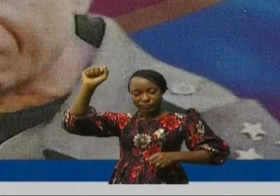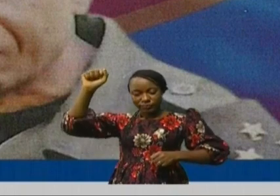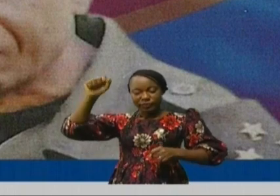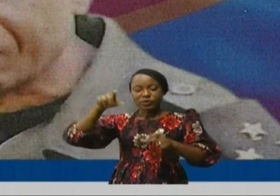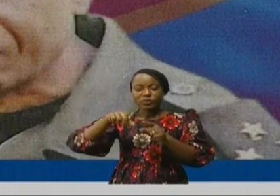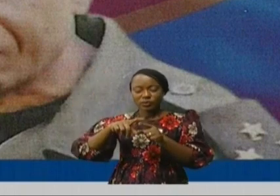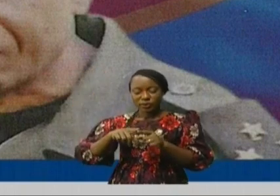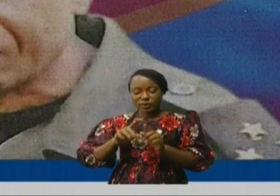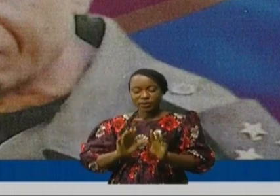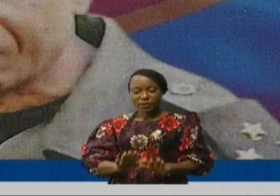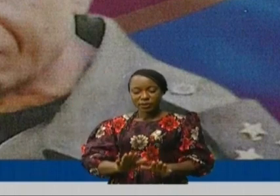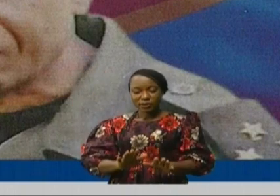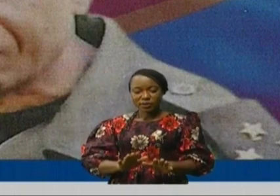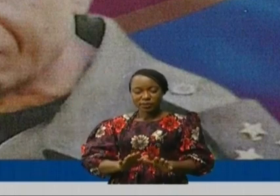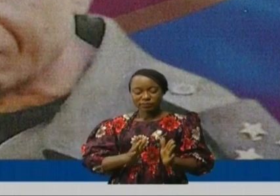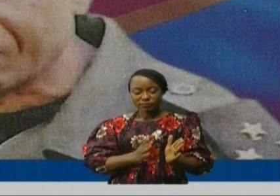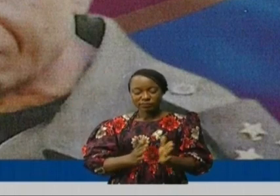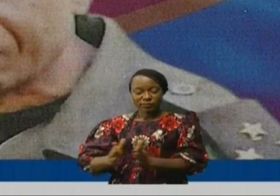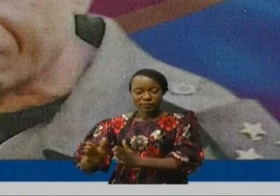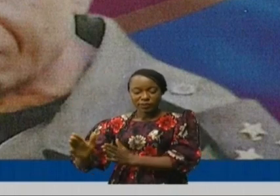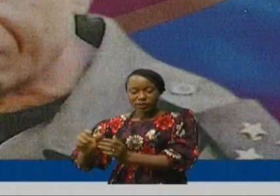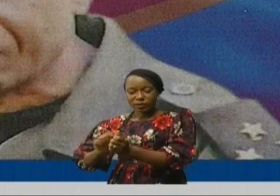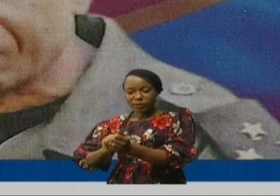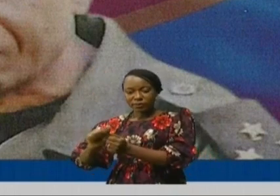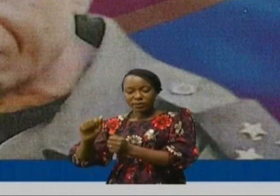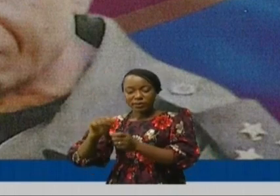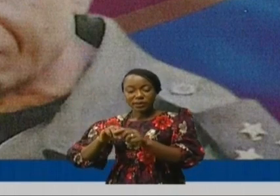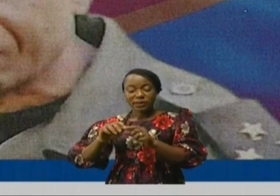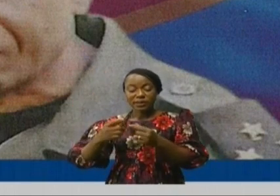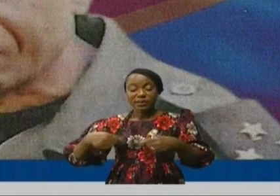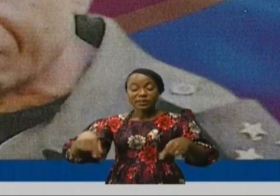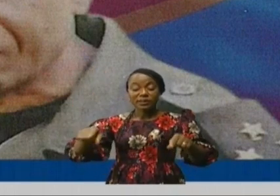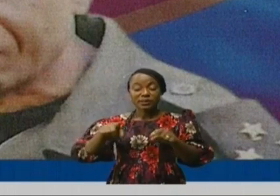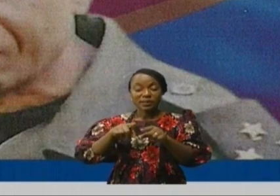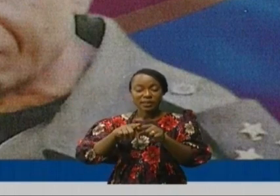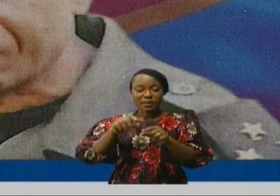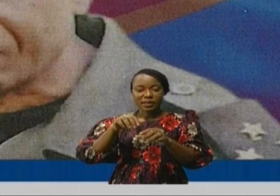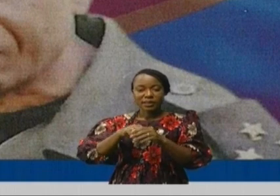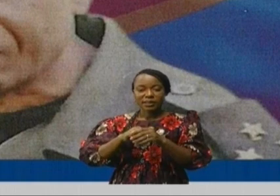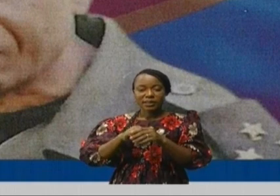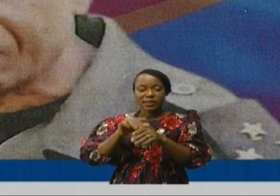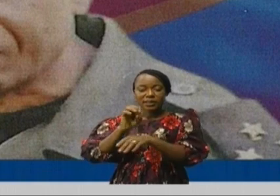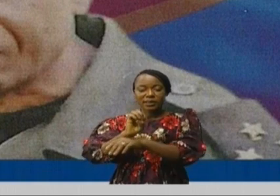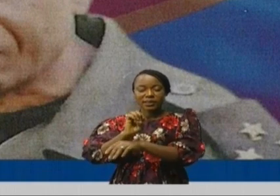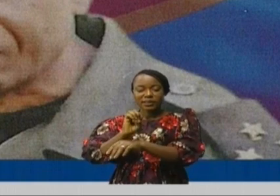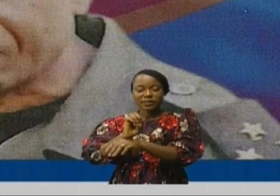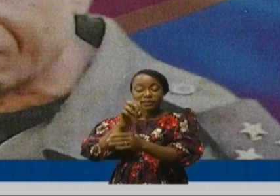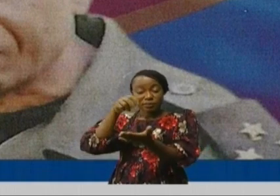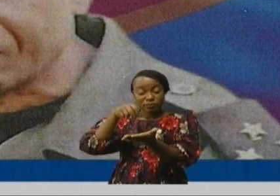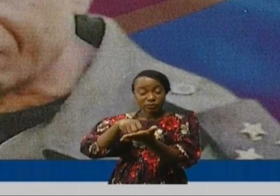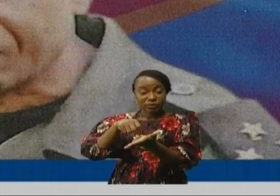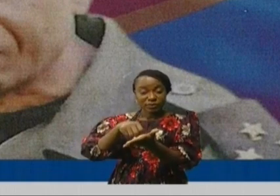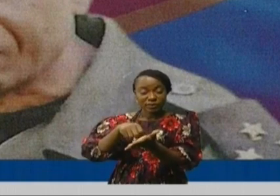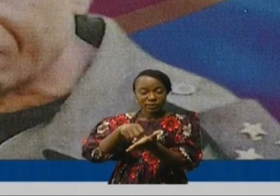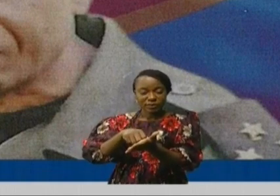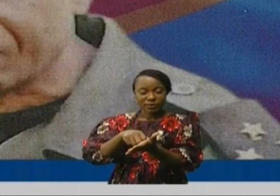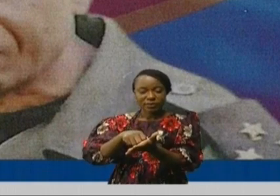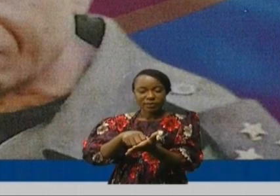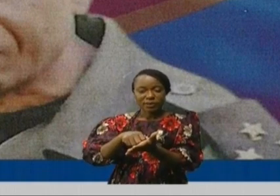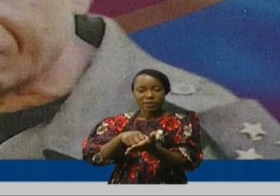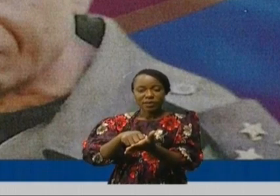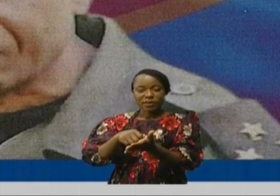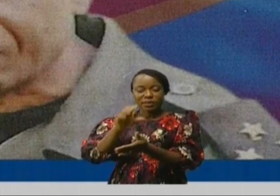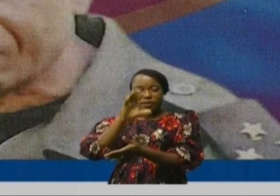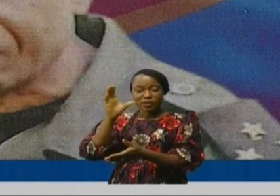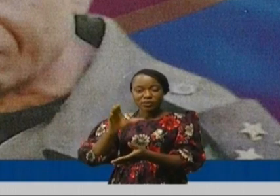En attendant, le recueillement s'observe dans la salle polyvalente de la cathédrale protestante du centenaire, dans la